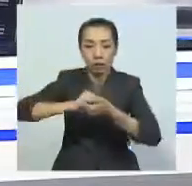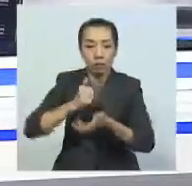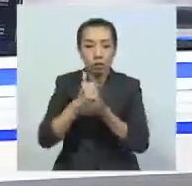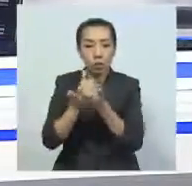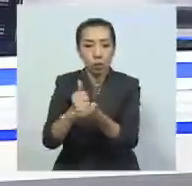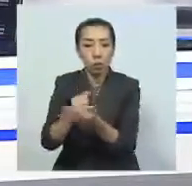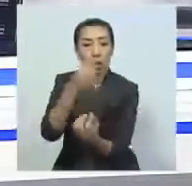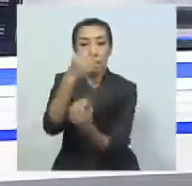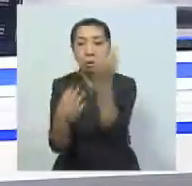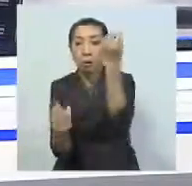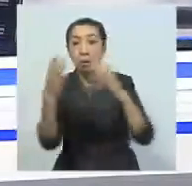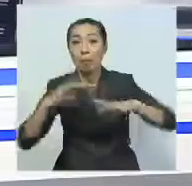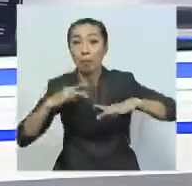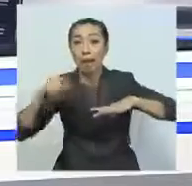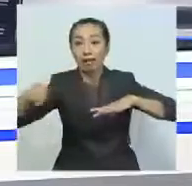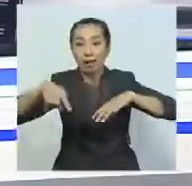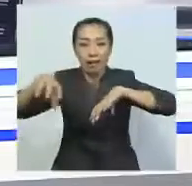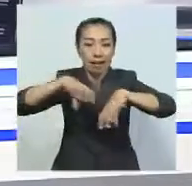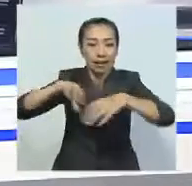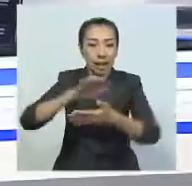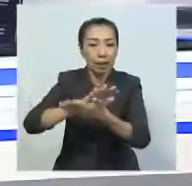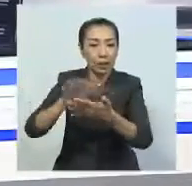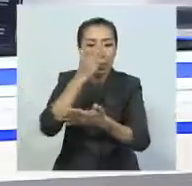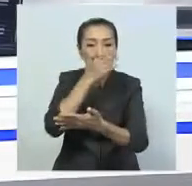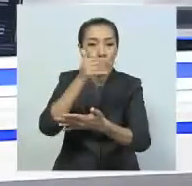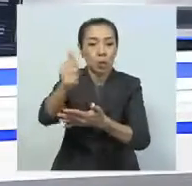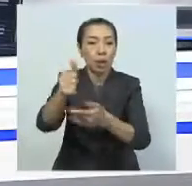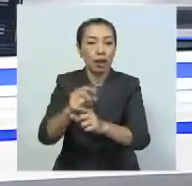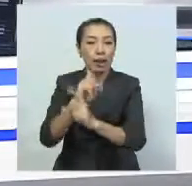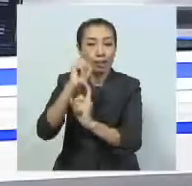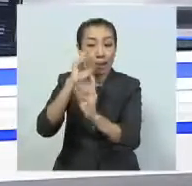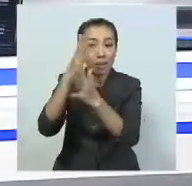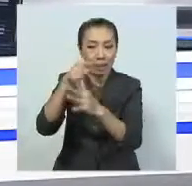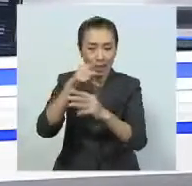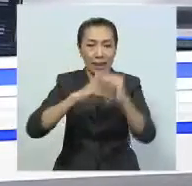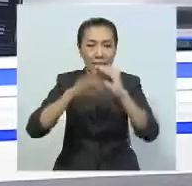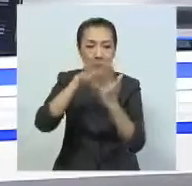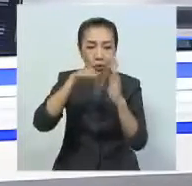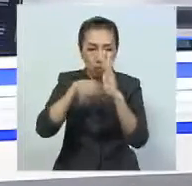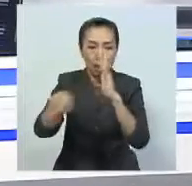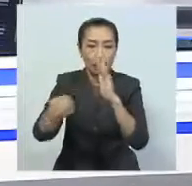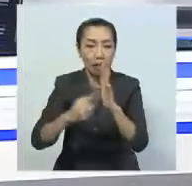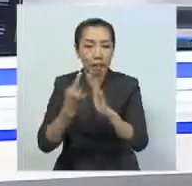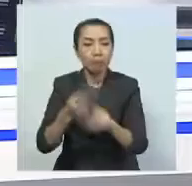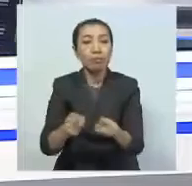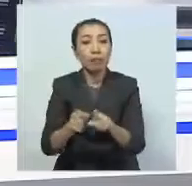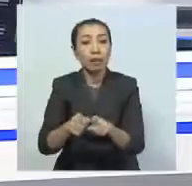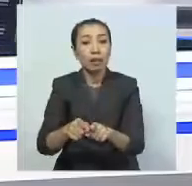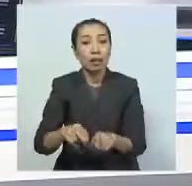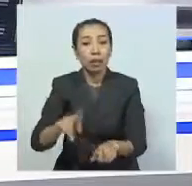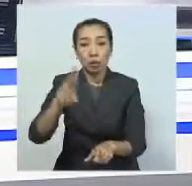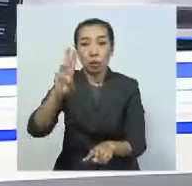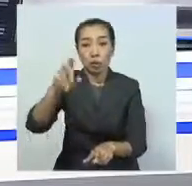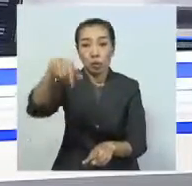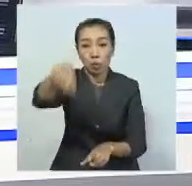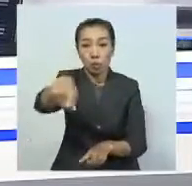ายการดูแลสวนสาธารณะให้น่าอยู่สวยงามและปลอดภัยเนี่ยเข้ามาดูแลเริ่มจากสวนลุมพินีค่ะซึ่งถือว่าเป็นป